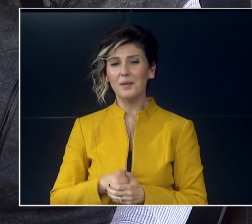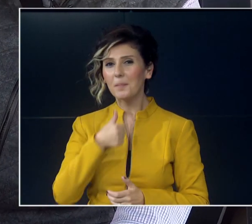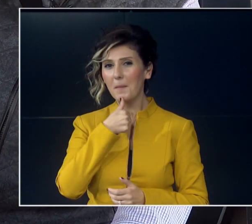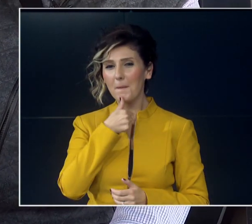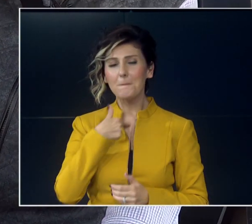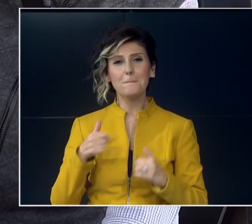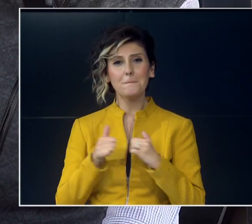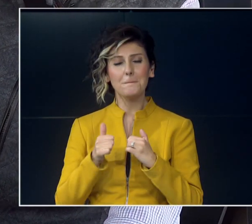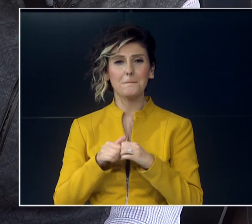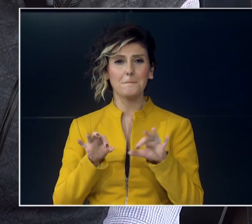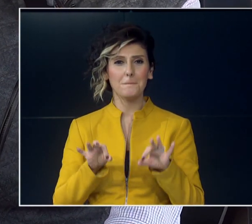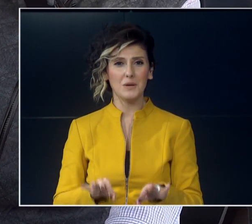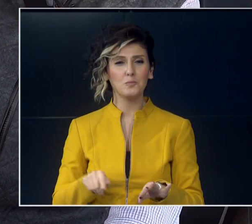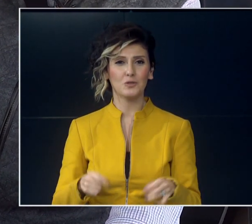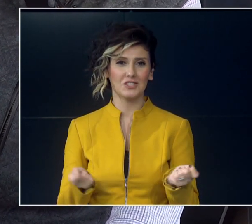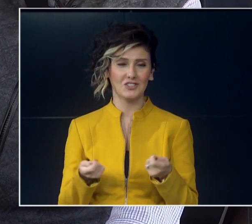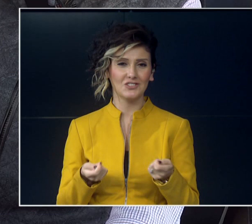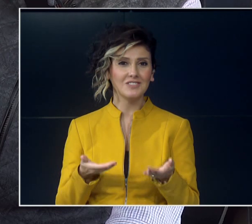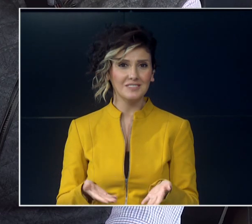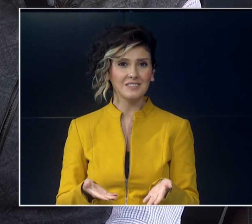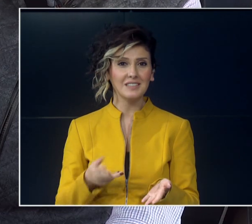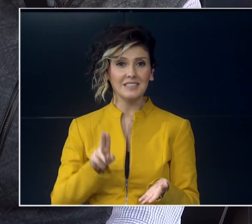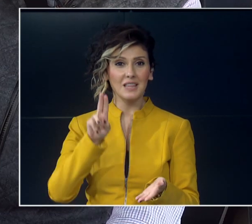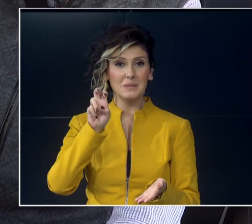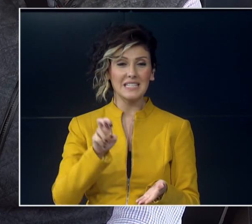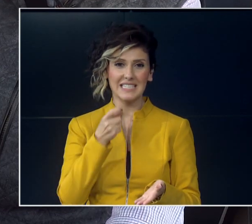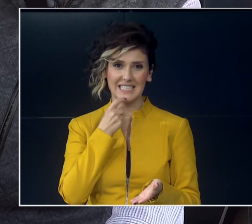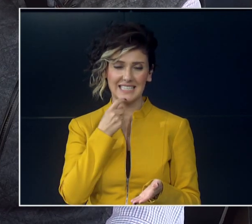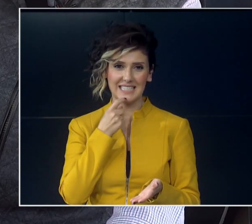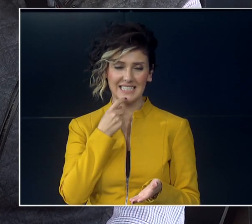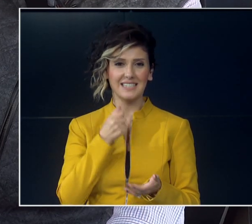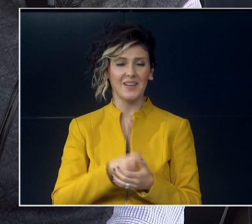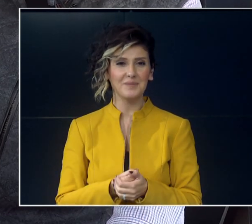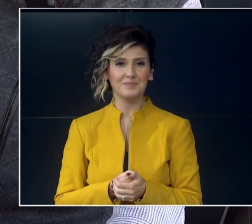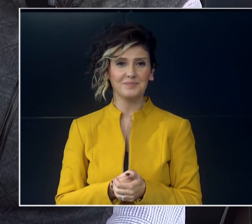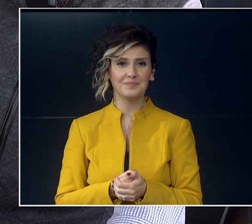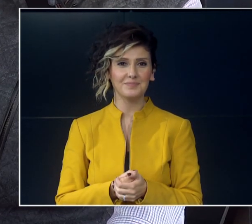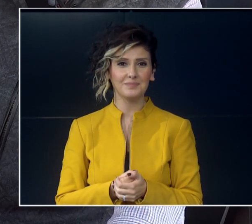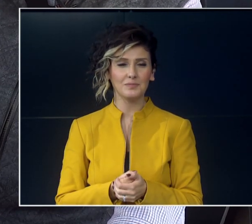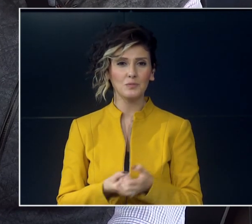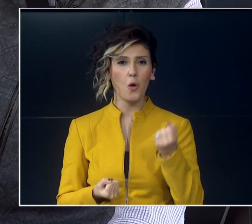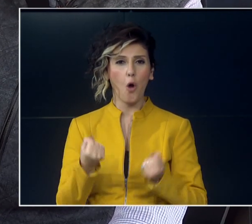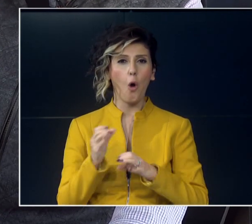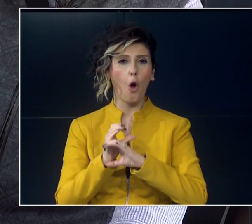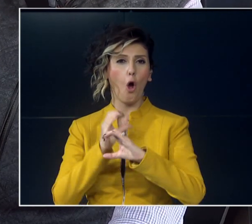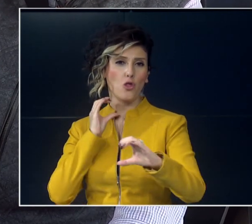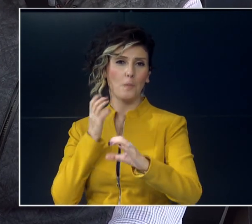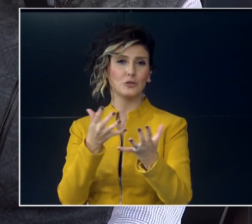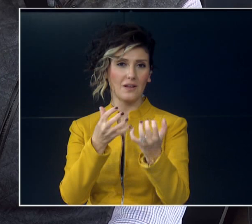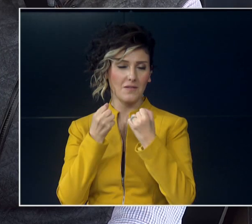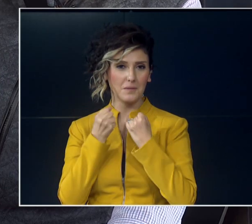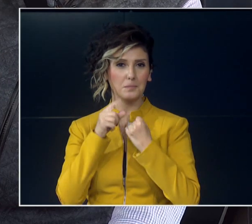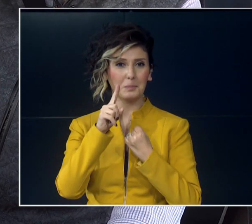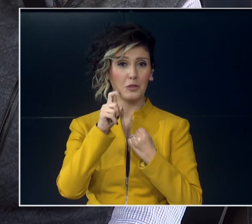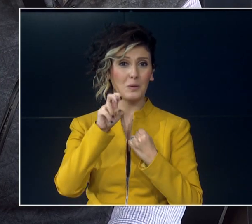Babamla beraber başladık biz bu işe. 78'de bir otobüs aldık.